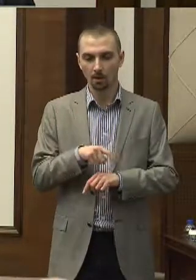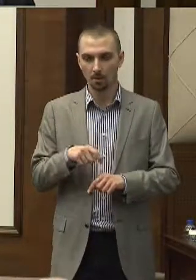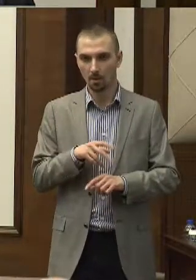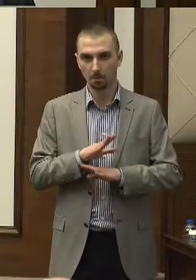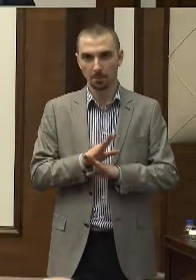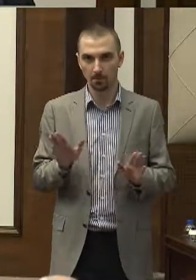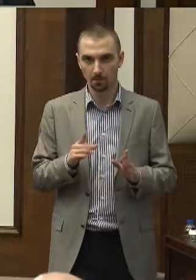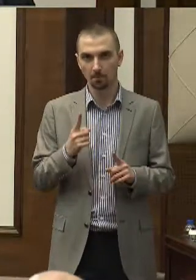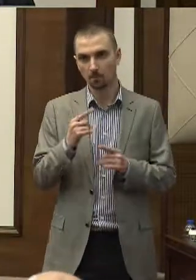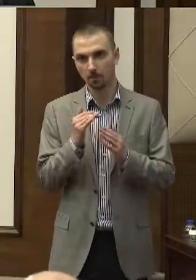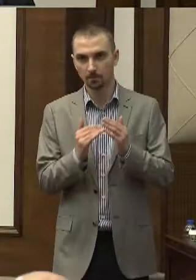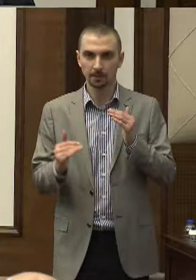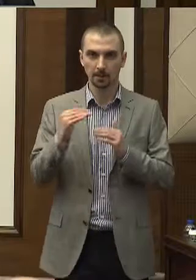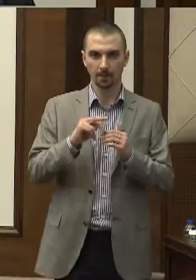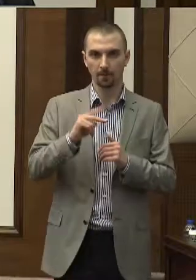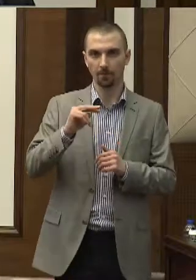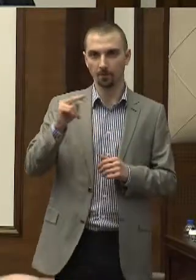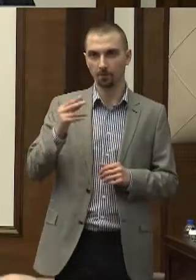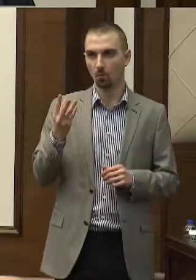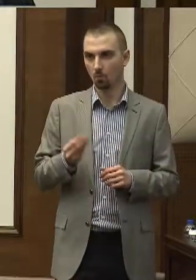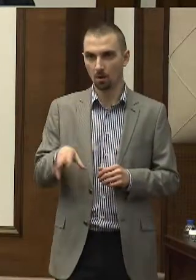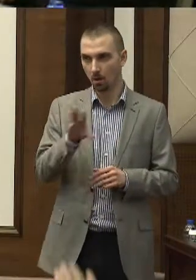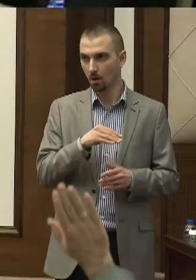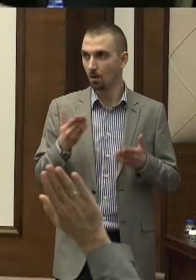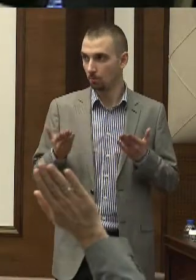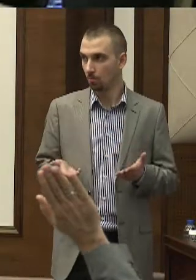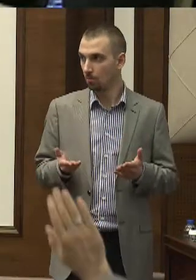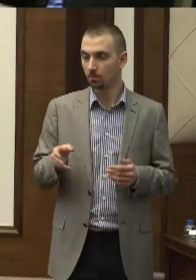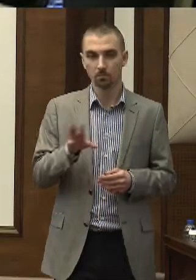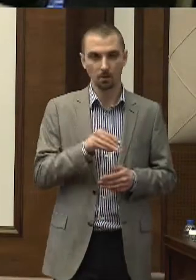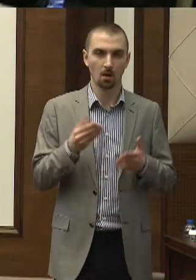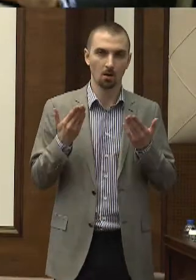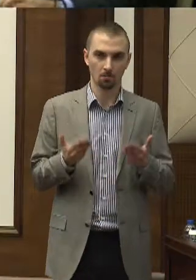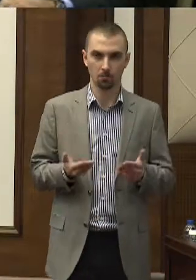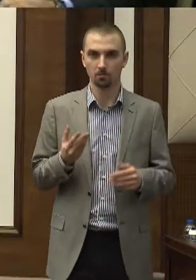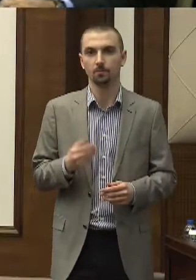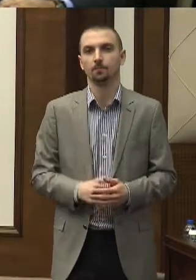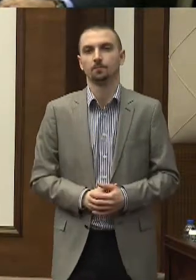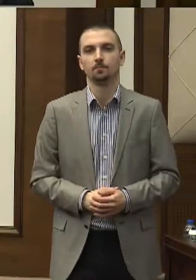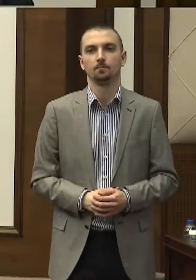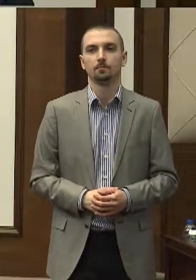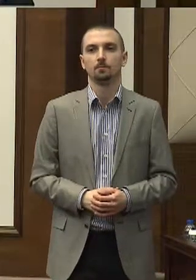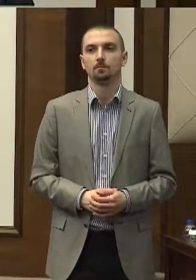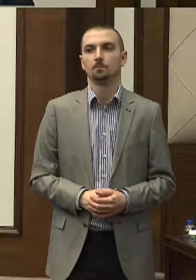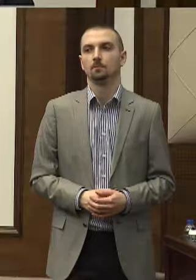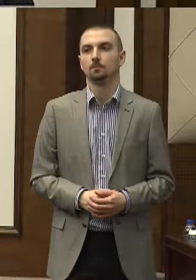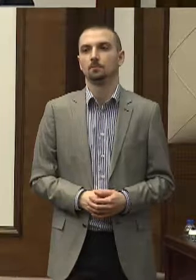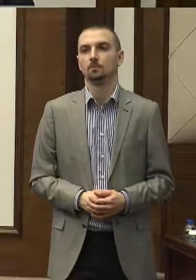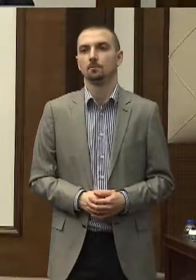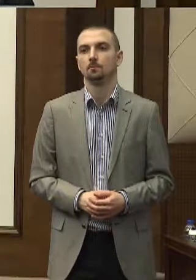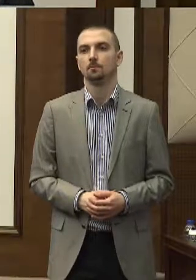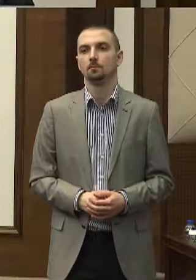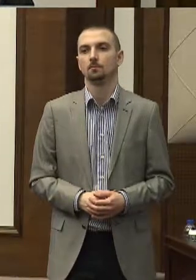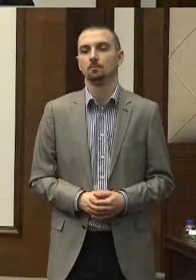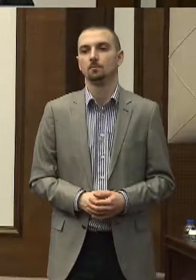Bir üst dereceye terfi edecektir. Oylarınıza sunuyorum. Kabul edenler, etmeyenler oy birliğiyle kabul edilmiştir. Başkanım, bu madde geçti.